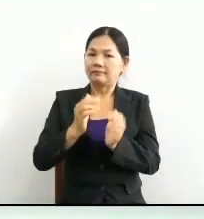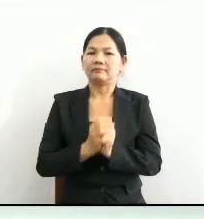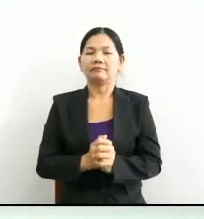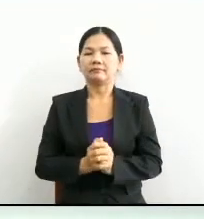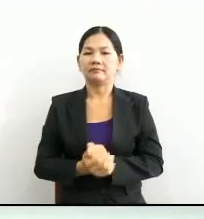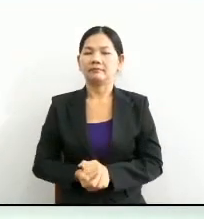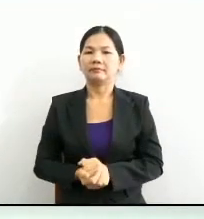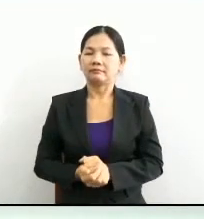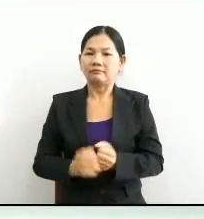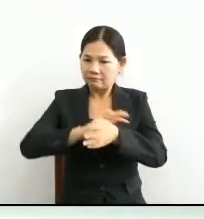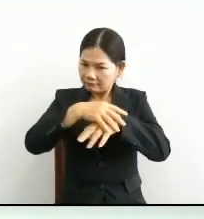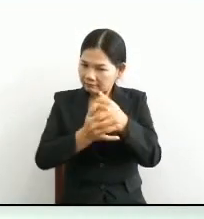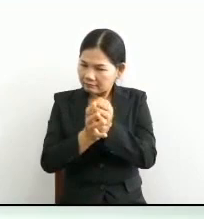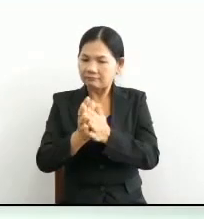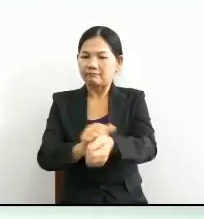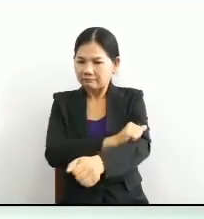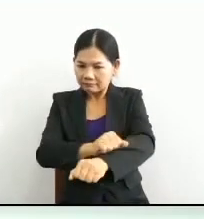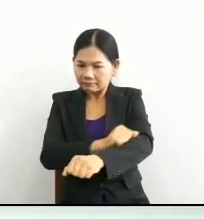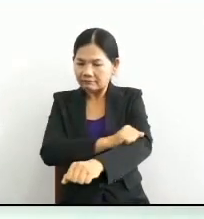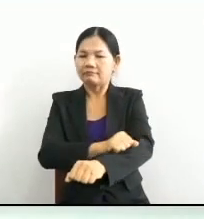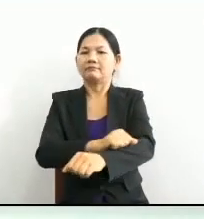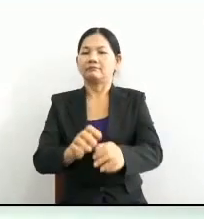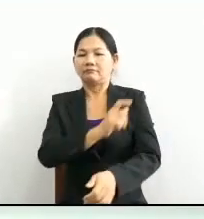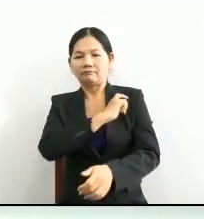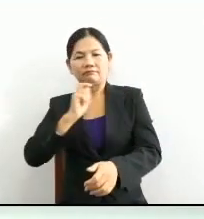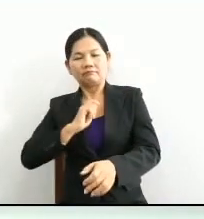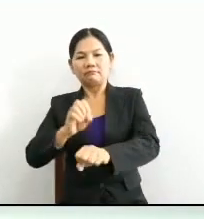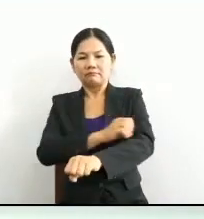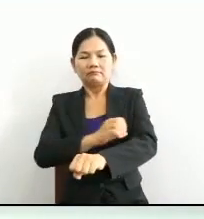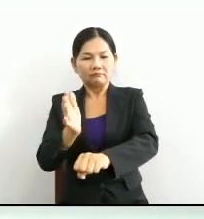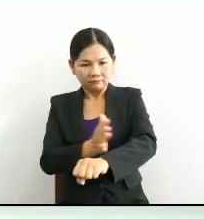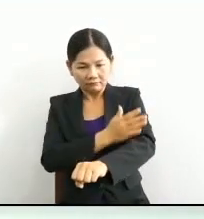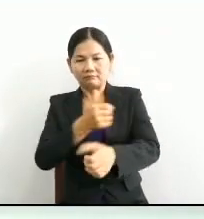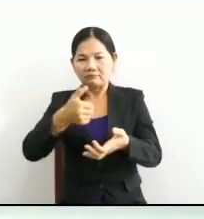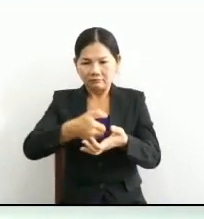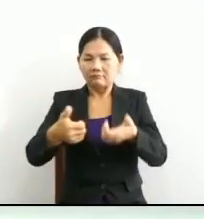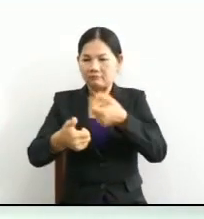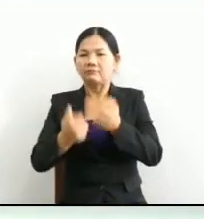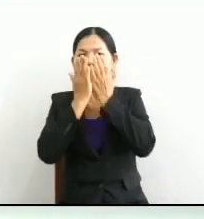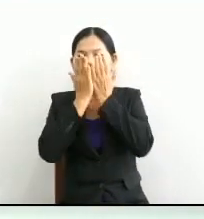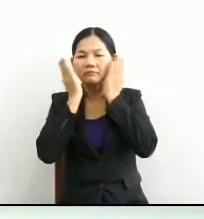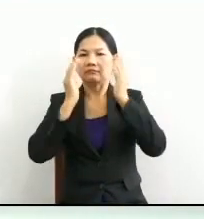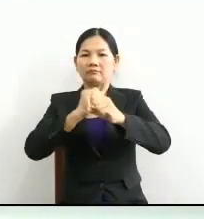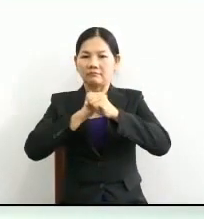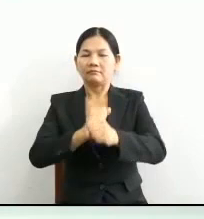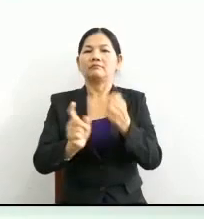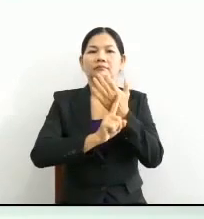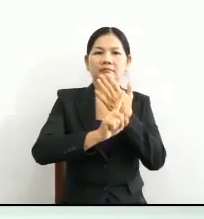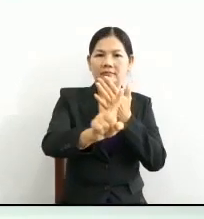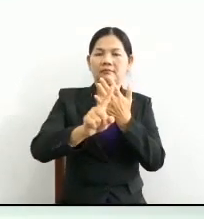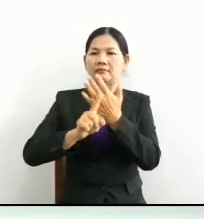chọc chuồn liêng đáy cho mua nên số bố chị bà chém chung mở có chèl nâng quẹt mắt cá biết về để con chính